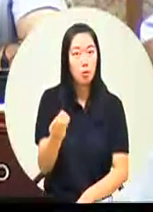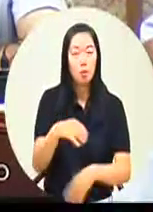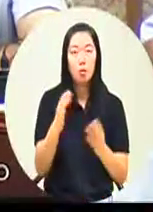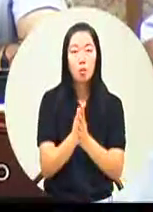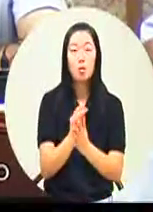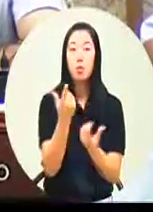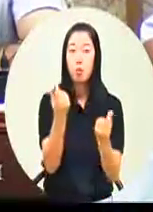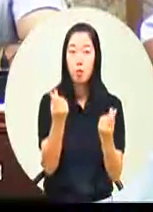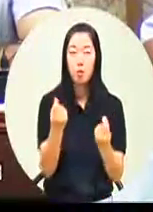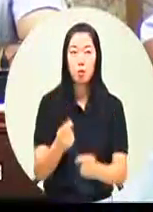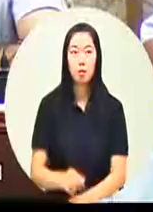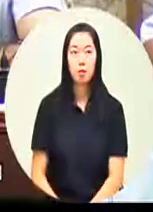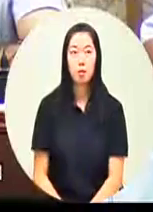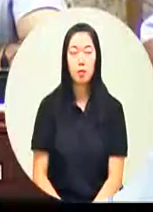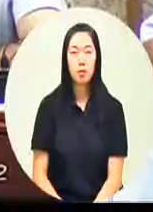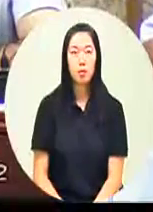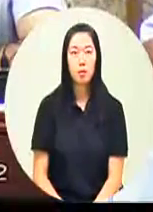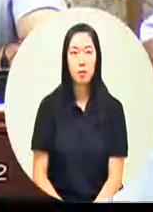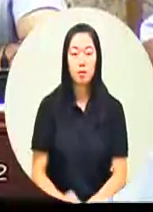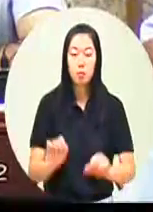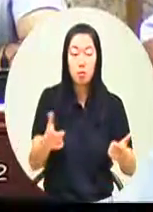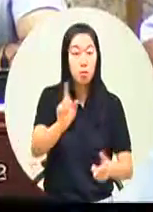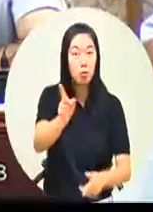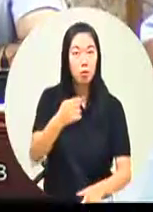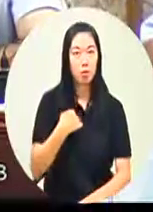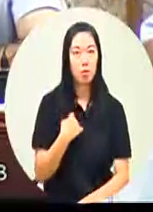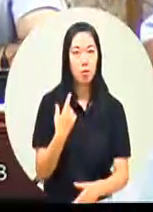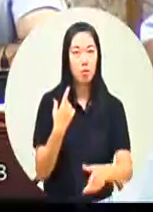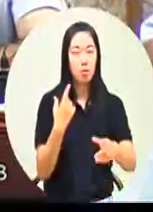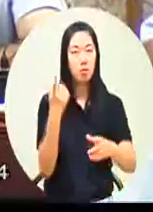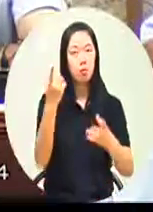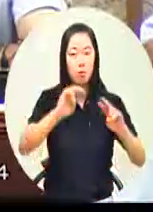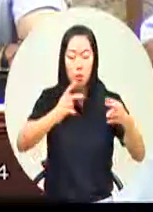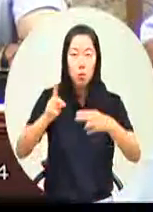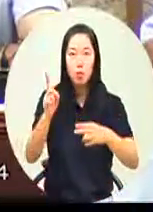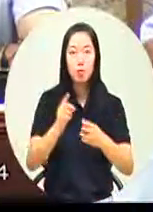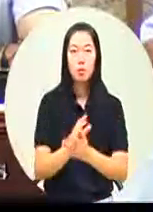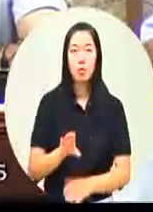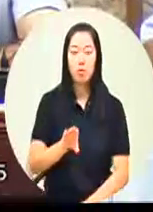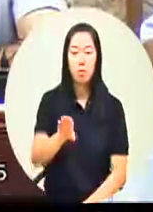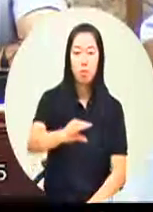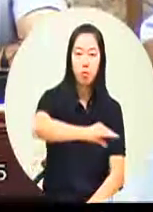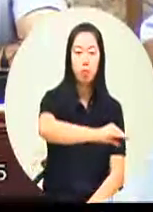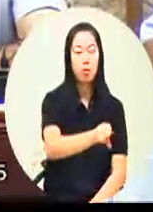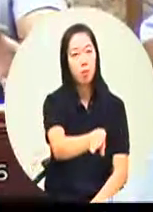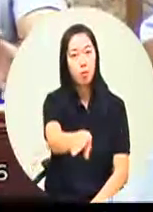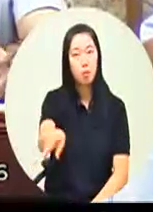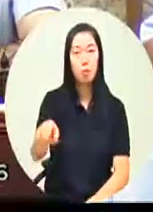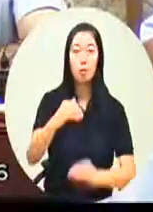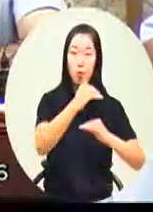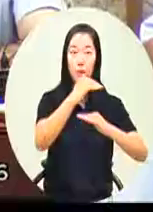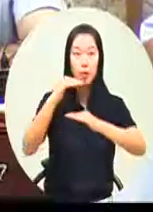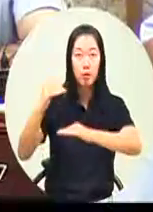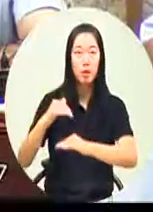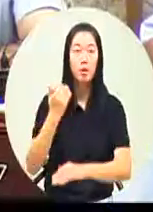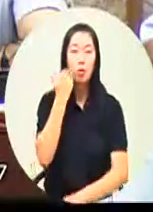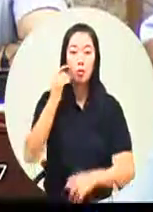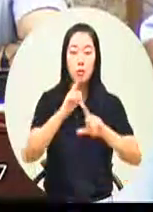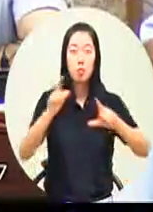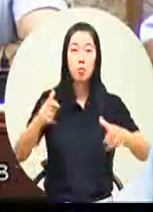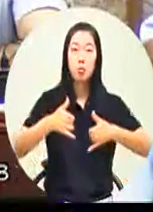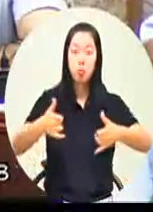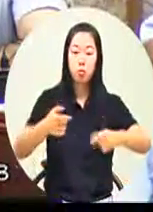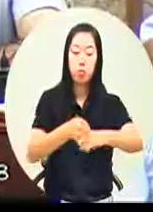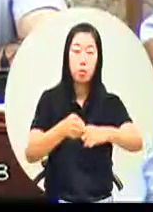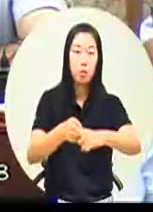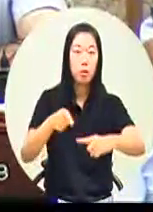样。那不一样的只是我们会调整的部分，就是说左转右转的限制。那我们有些大路口部分，如果说它的左转车